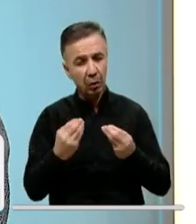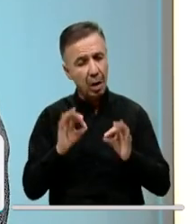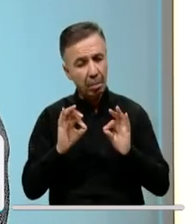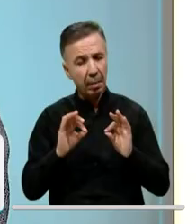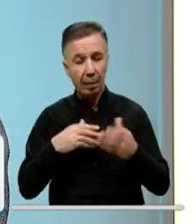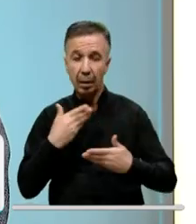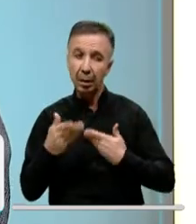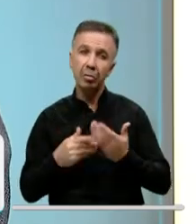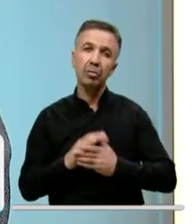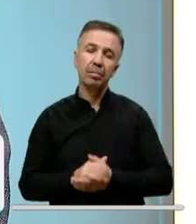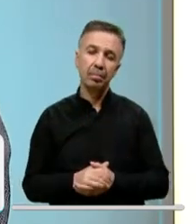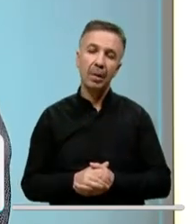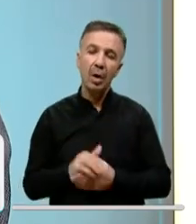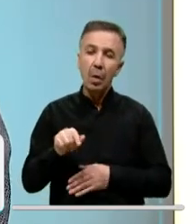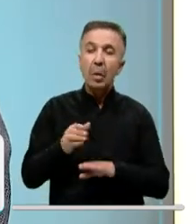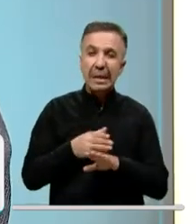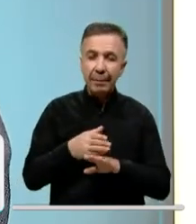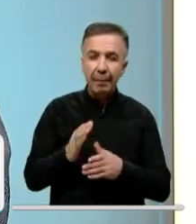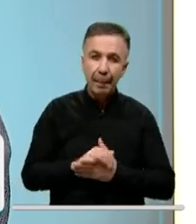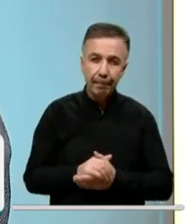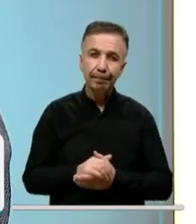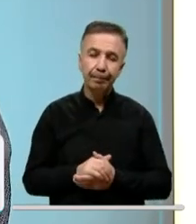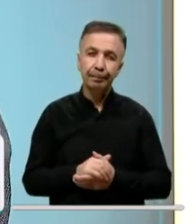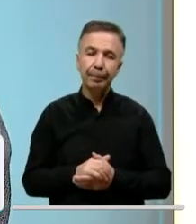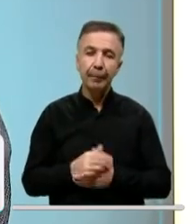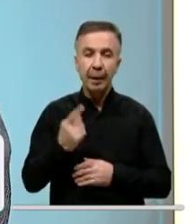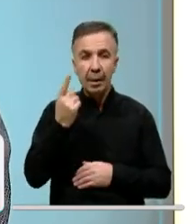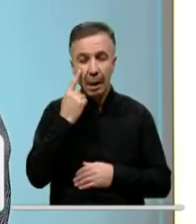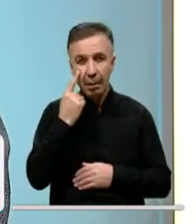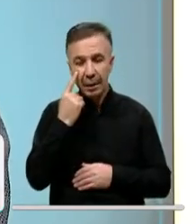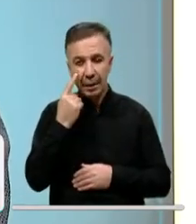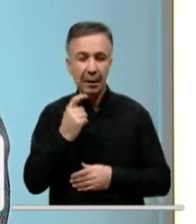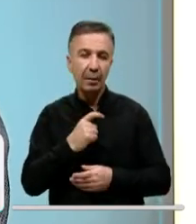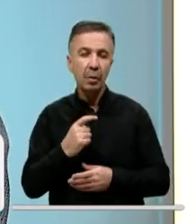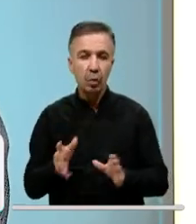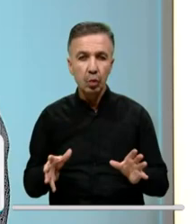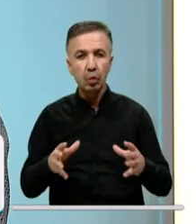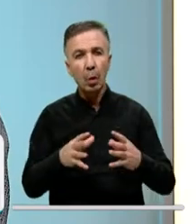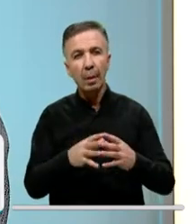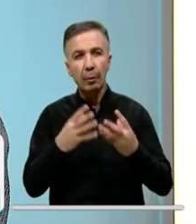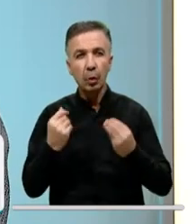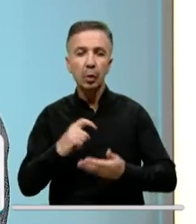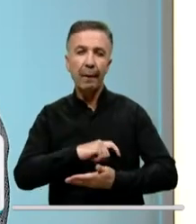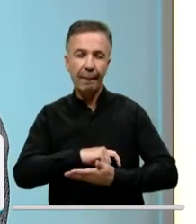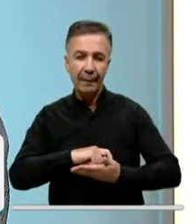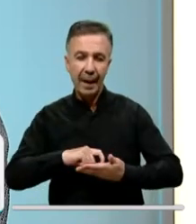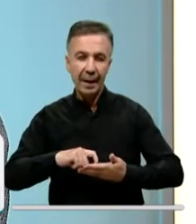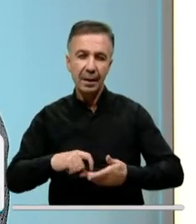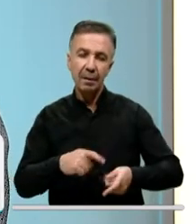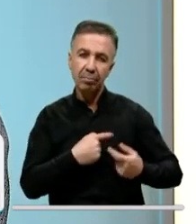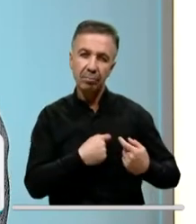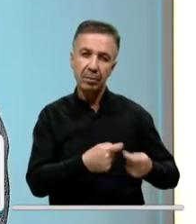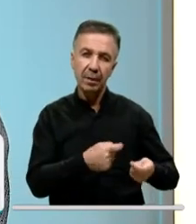zaman söylüyoruz. Ondan dolayı devletin toplamış olduğu vergiyi sarf